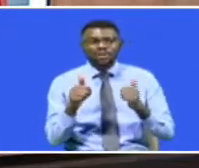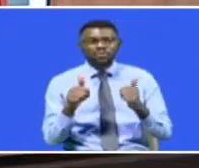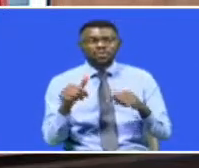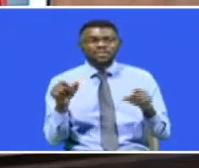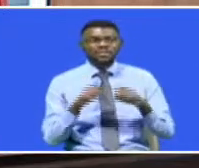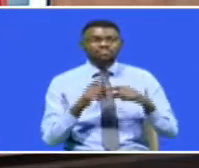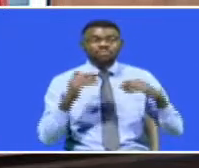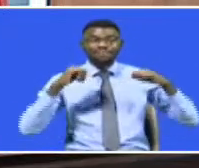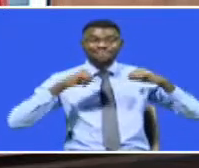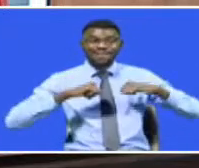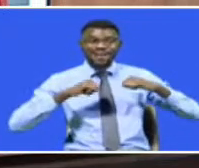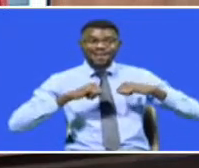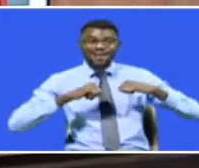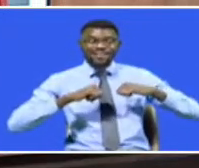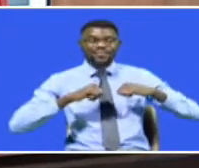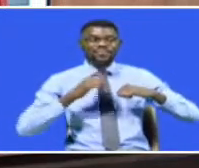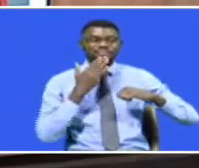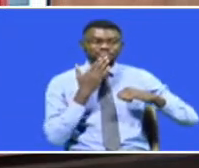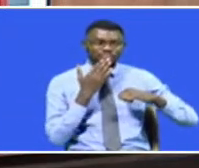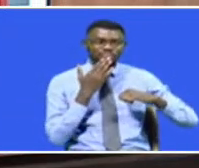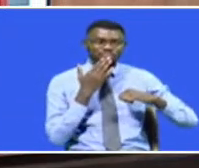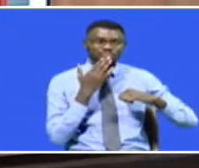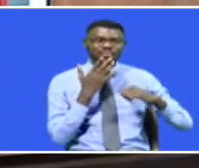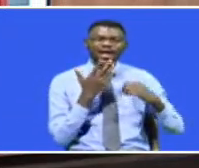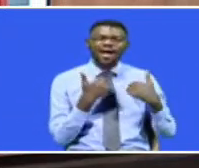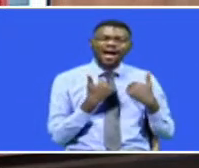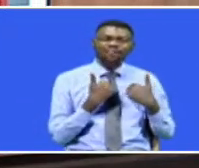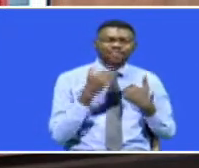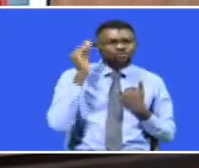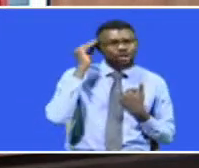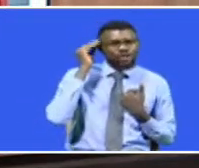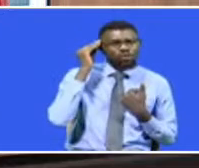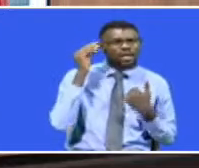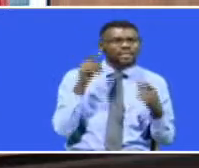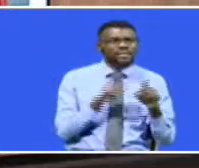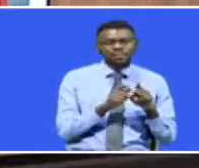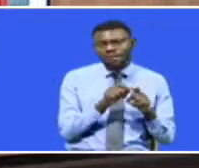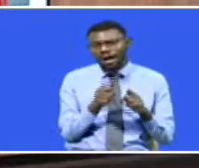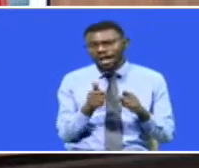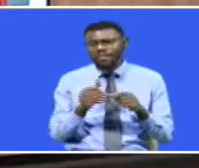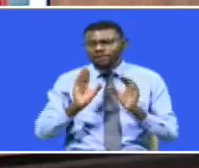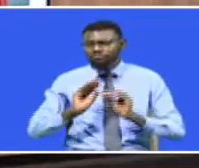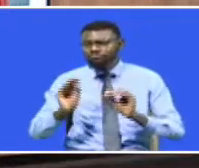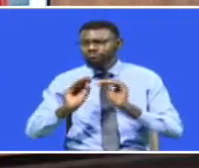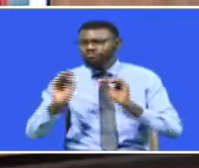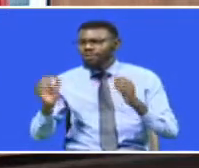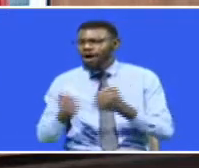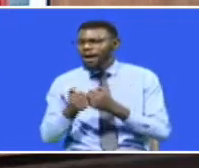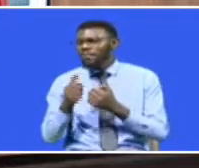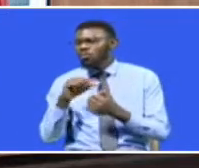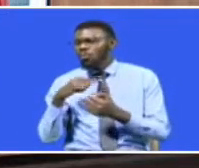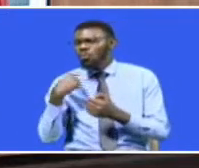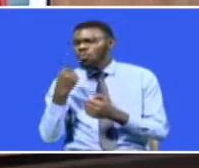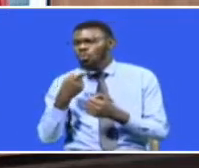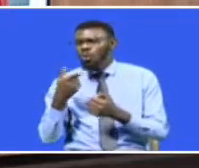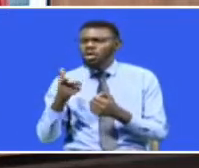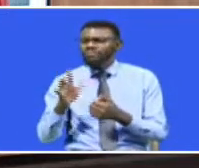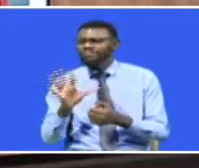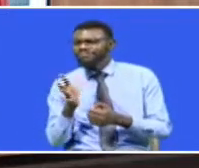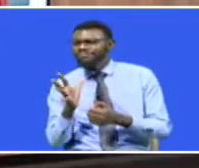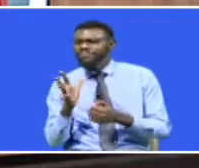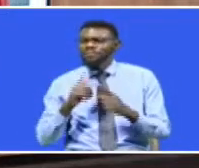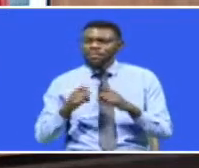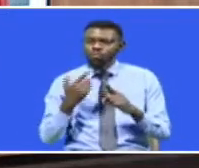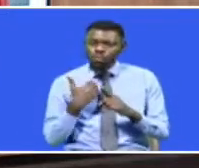umeidhinisha elimu na mafunzo ya mpito, yani bridging courses, kutumika katika kuwahitimisha wanafunzi ambao wanalenga kujiunga na vyuo